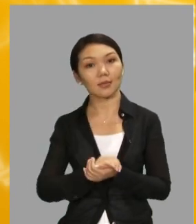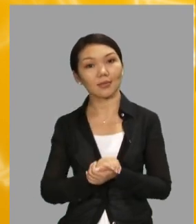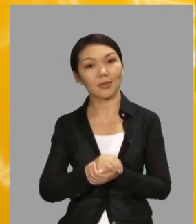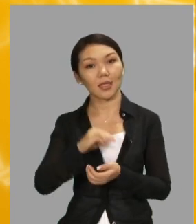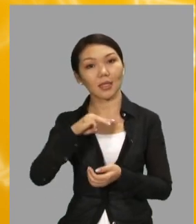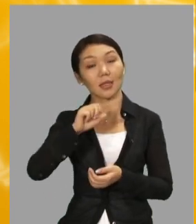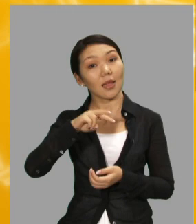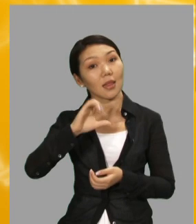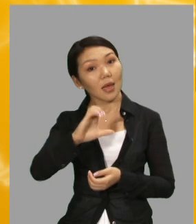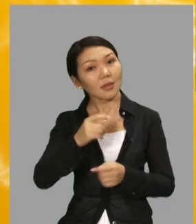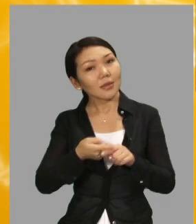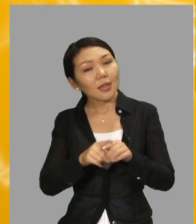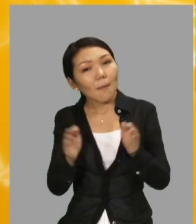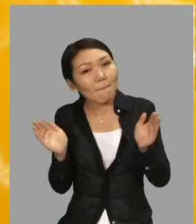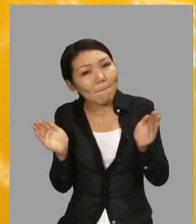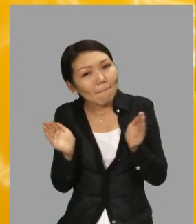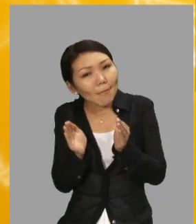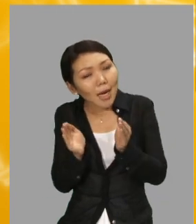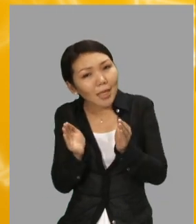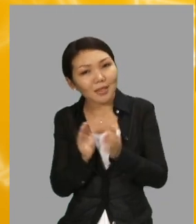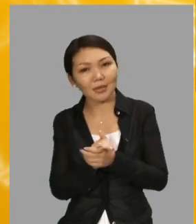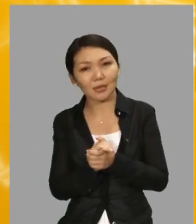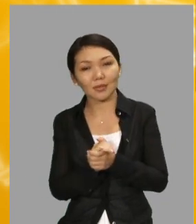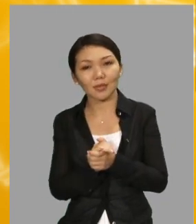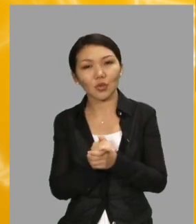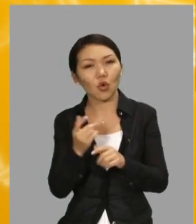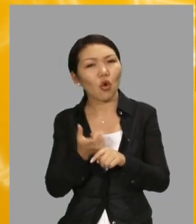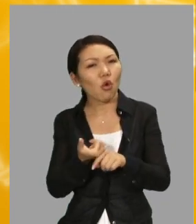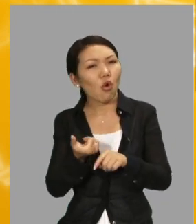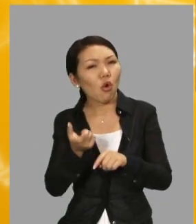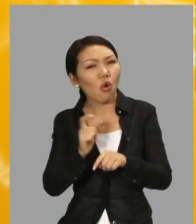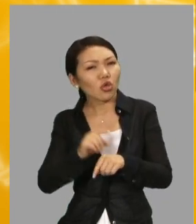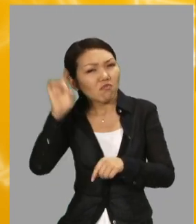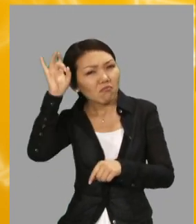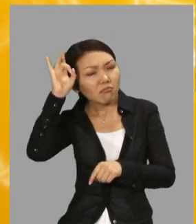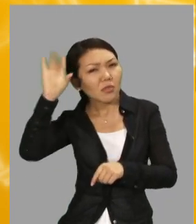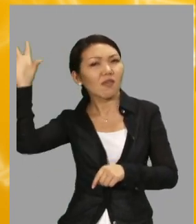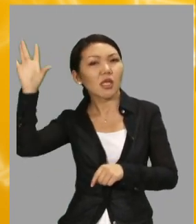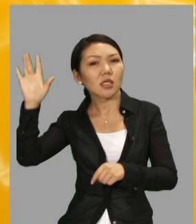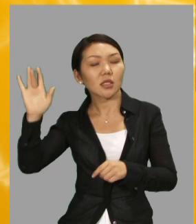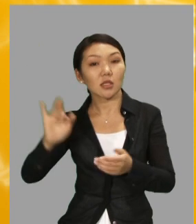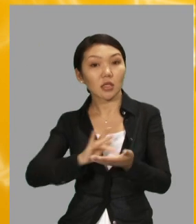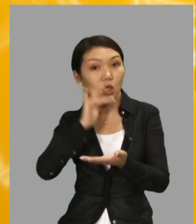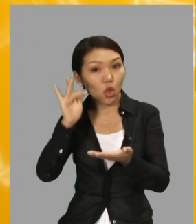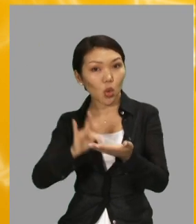Талас, ребята, это маленький, но очень известный город в Кыргызстане.